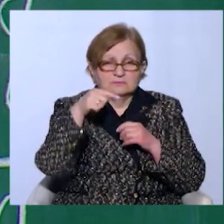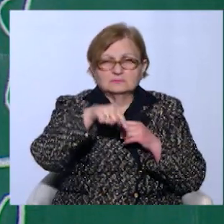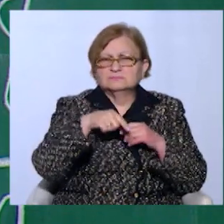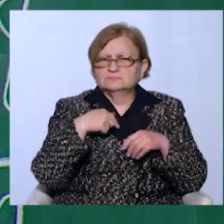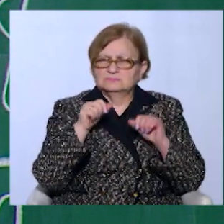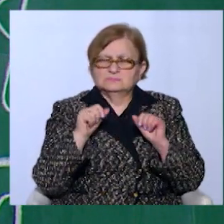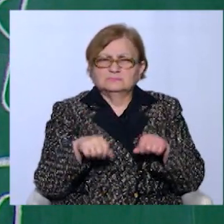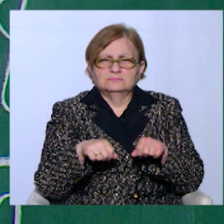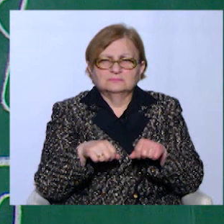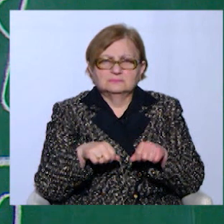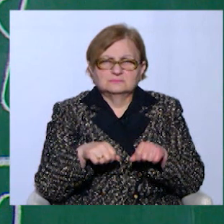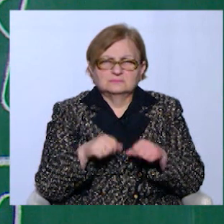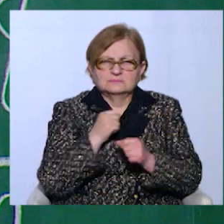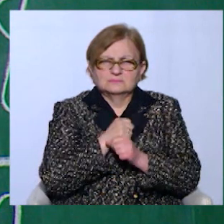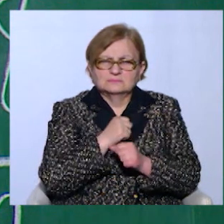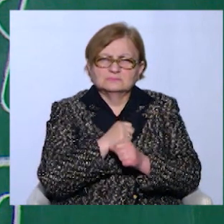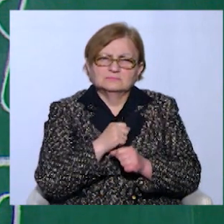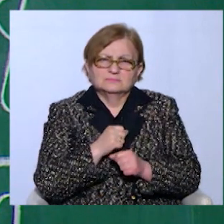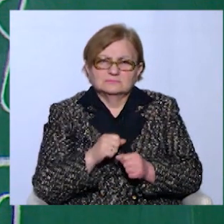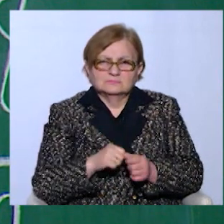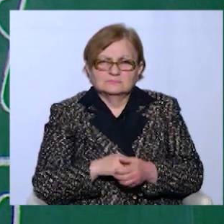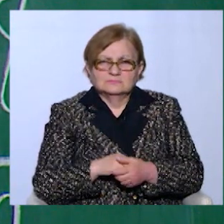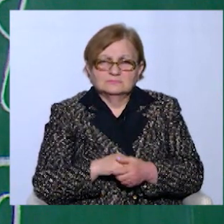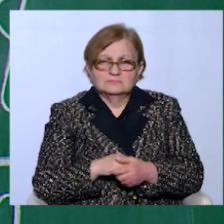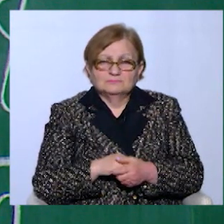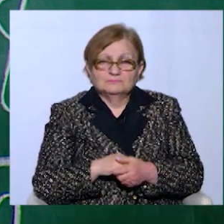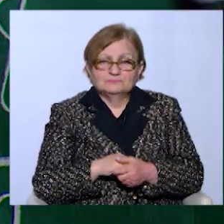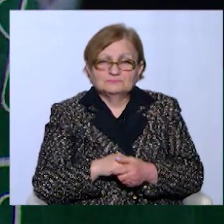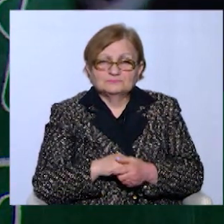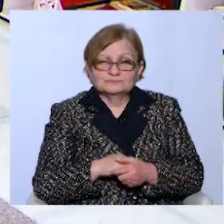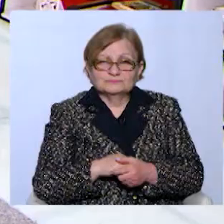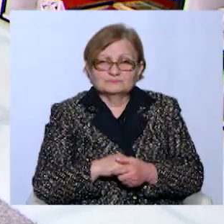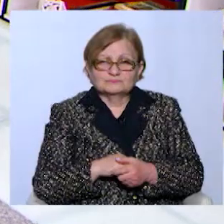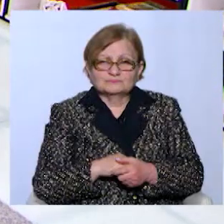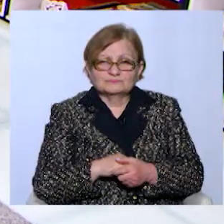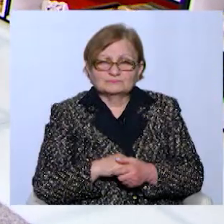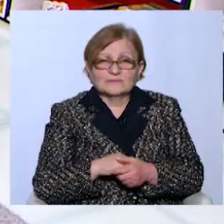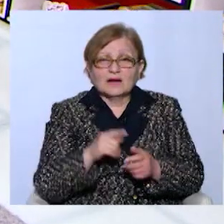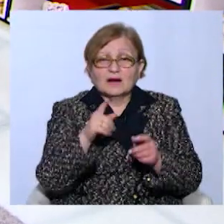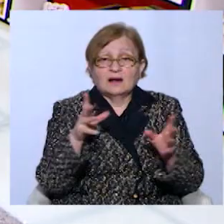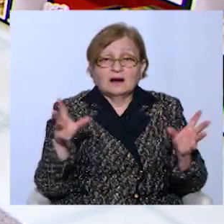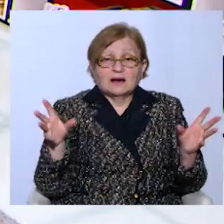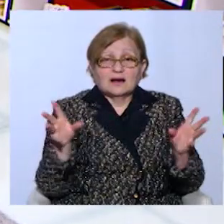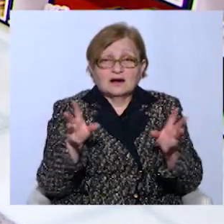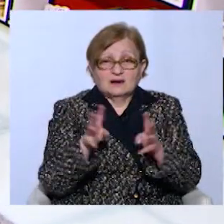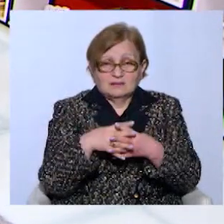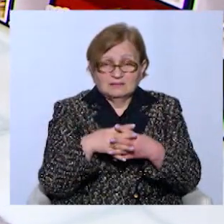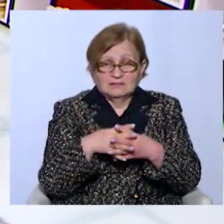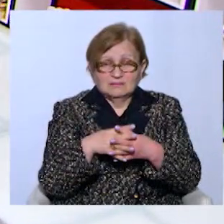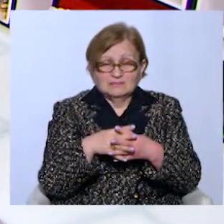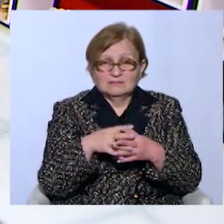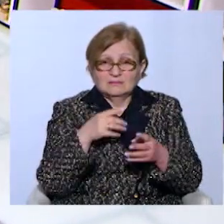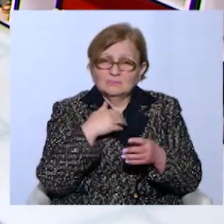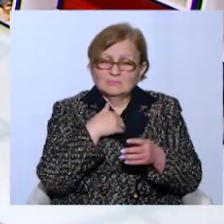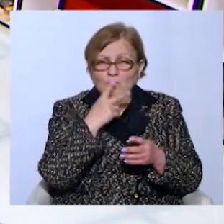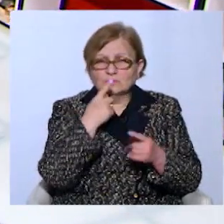შემიძლია გავაკეთო როგორი რამე. გავეთრიშლილიენო. ან ასეც